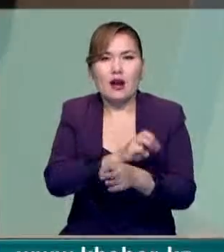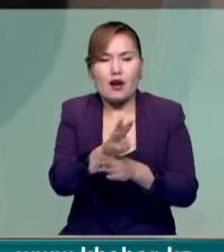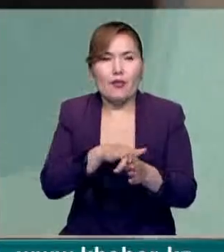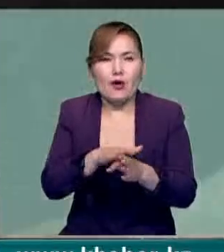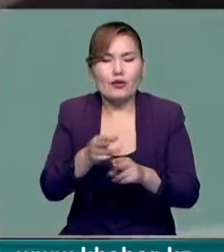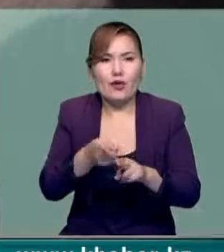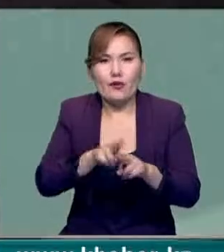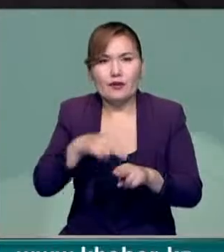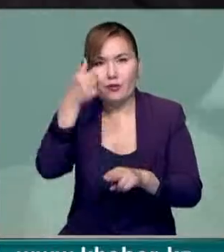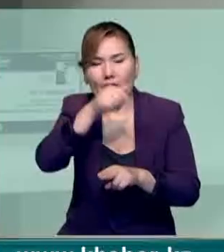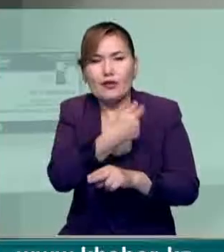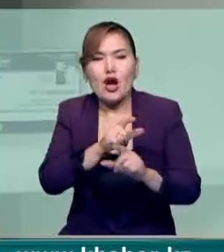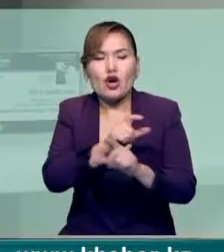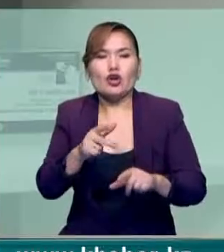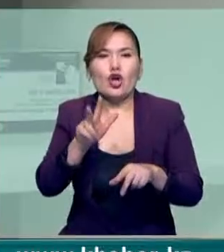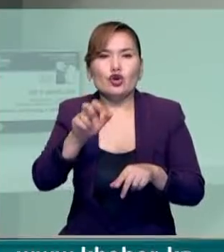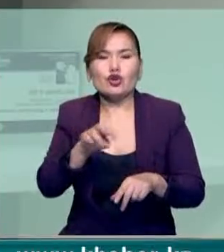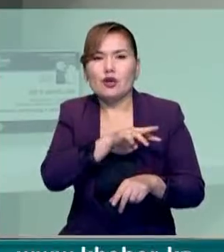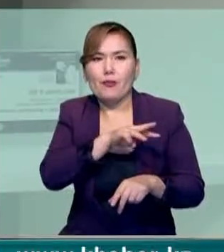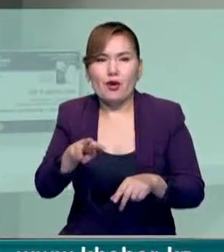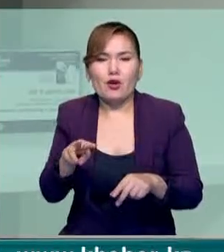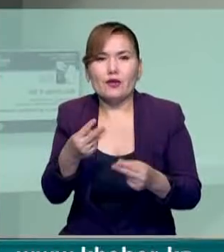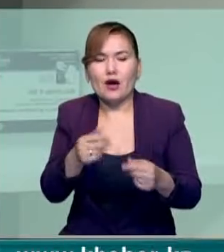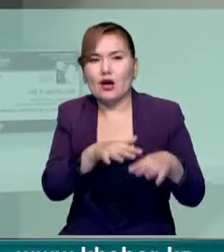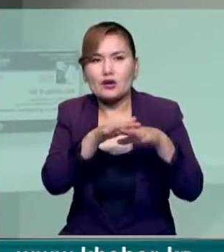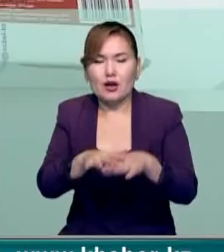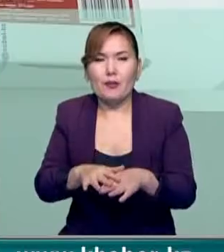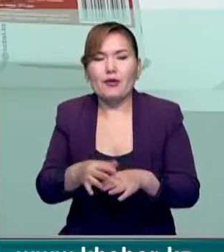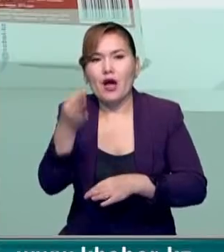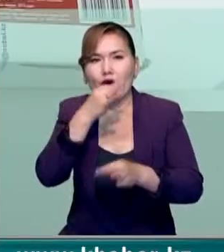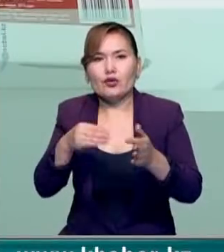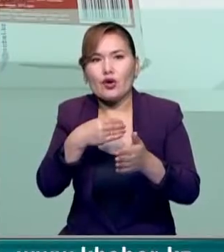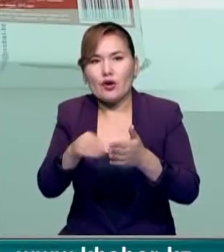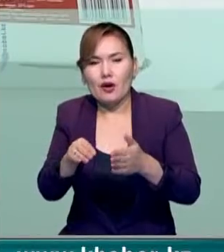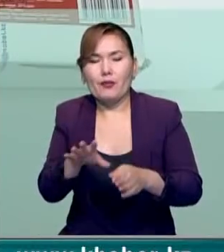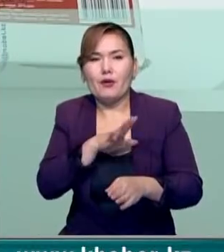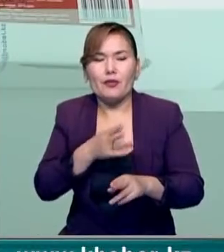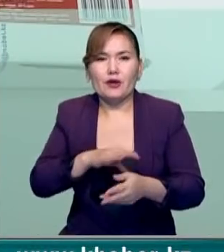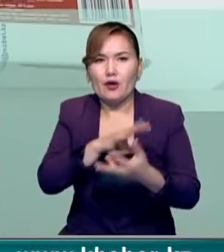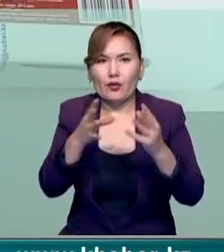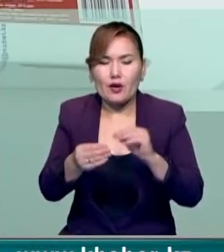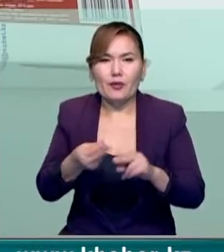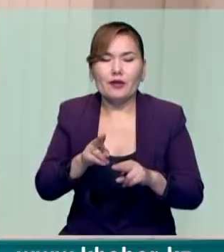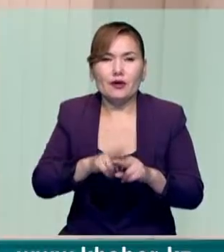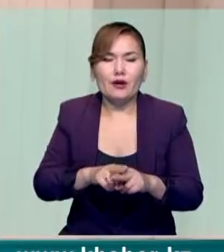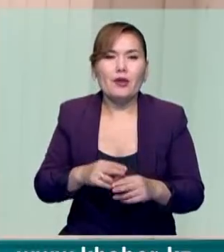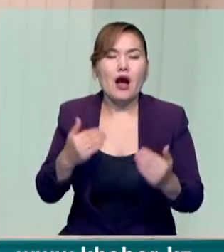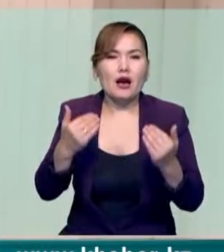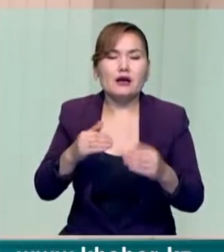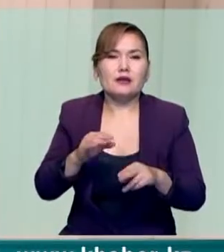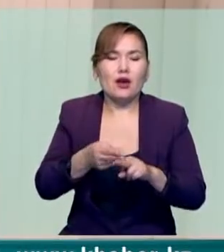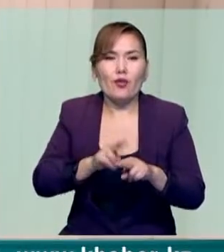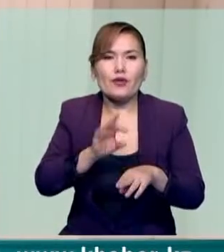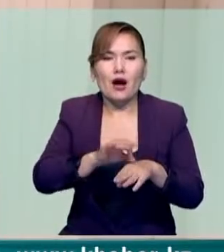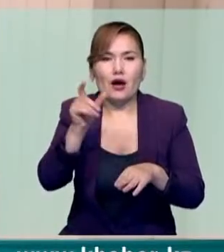биыл емхана 300 миллион теңгеден астам қаржының препараттарына тапсырыс берген. Нәтижесінде бұл жүйеде мәселе жоқ. Дегенмен кейбір науқастар